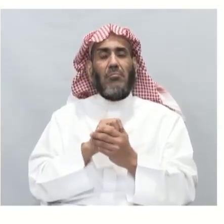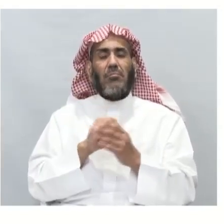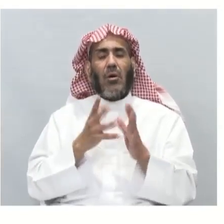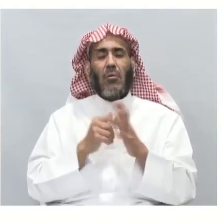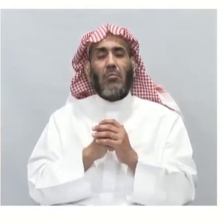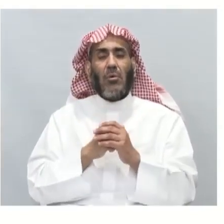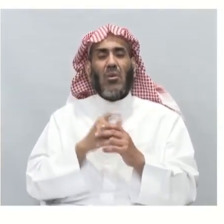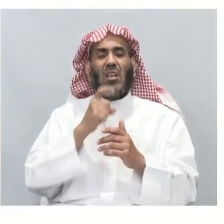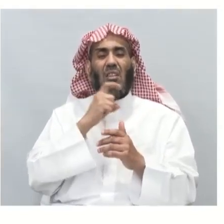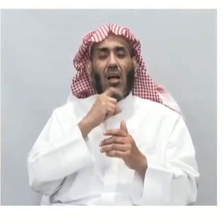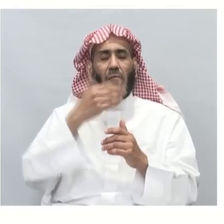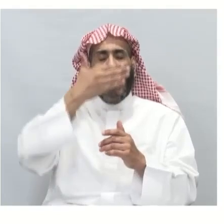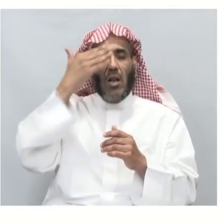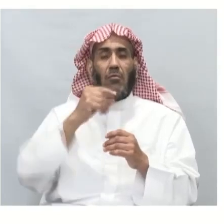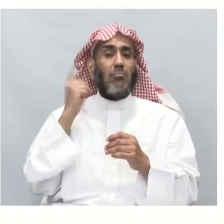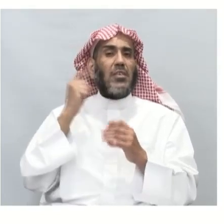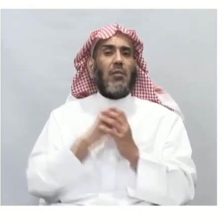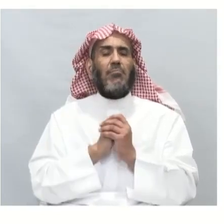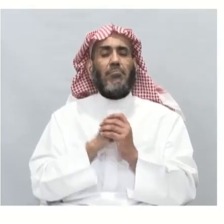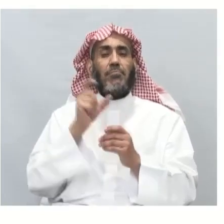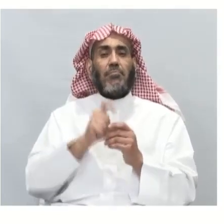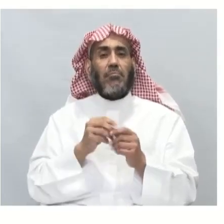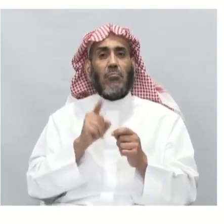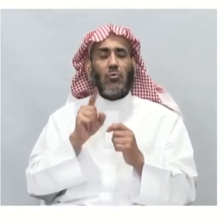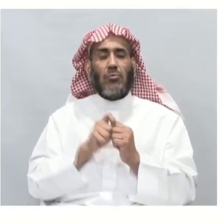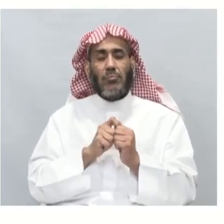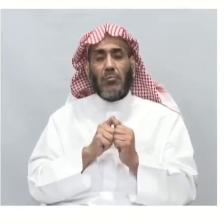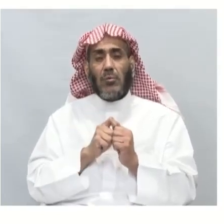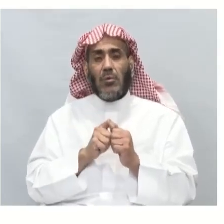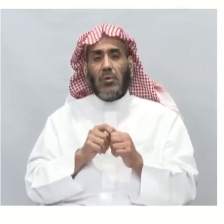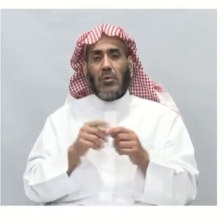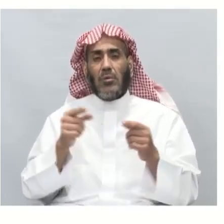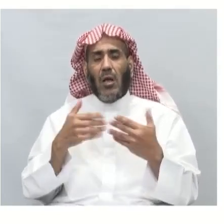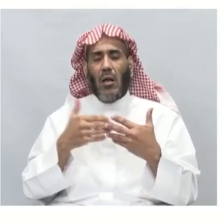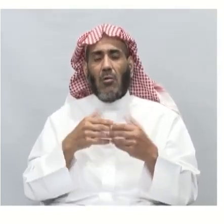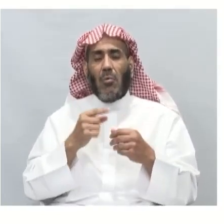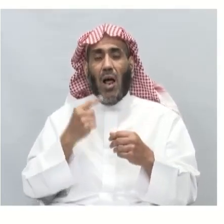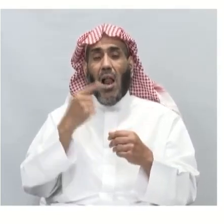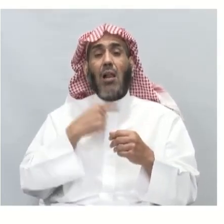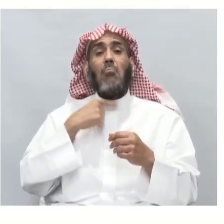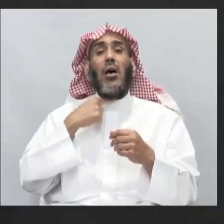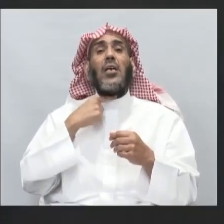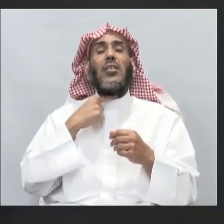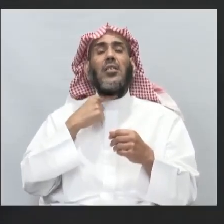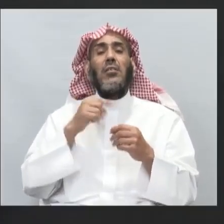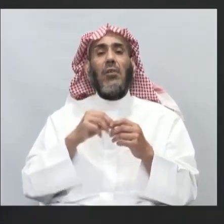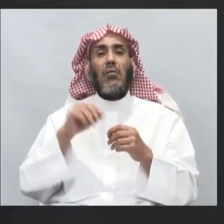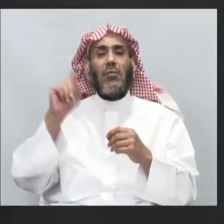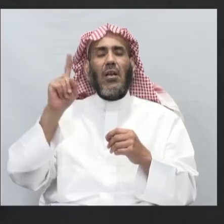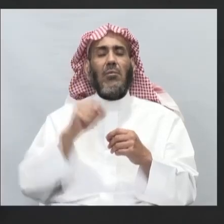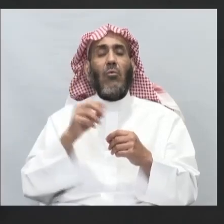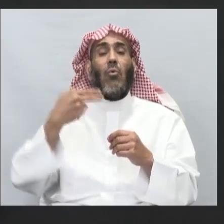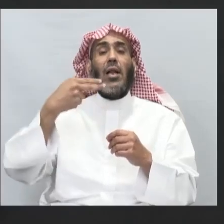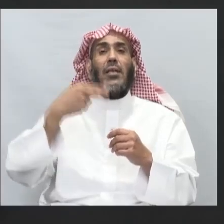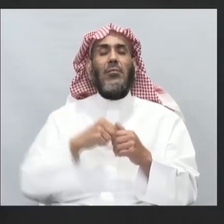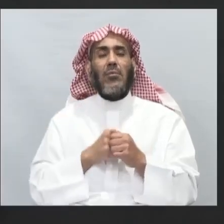او لضعف الحفظ من السامع ايضا يشار اليه تقارب المخرج فيما يتعلق بحرف الهمزه وحرف